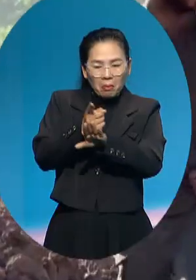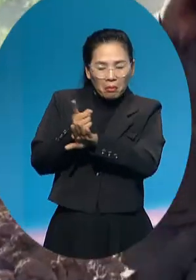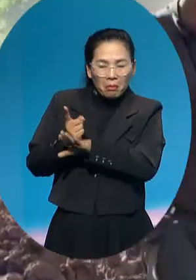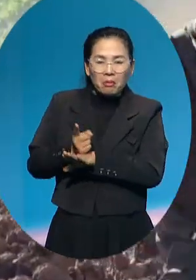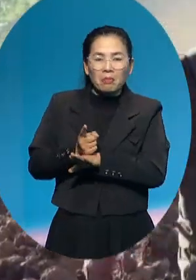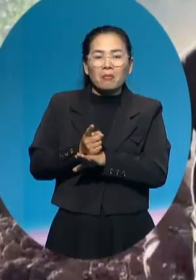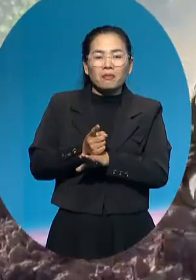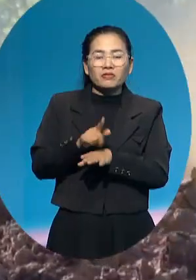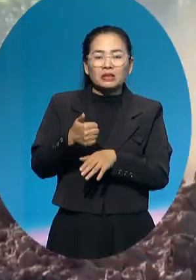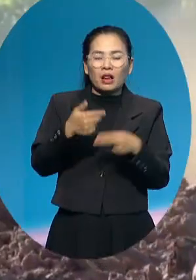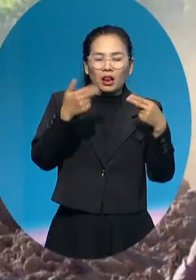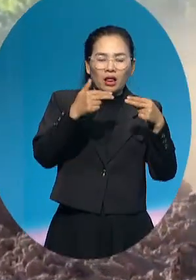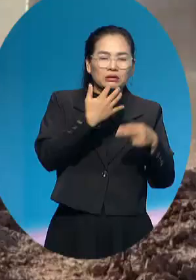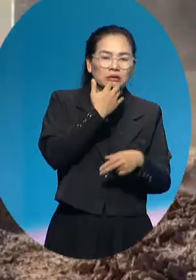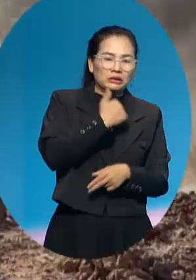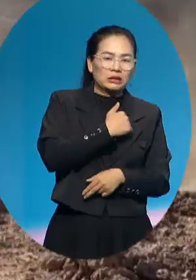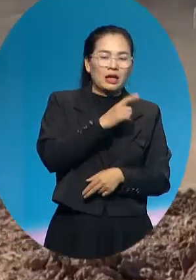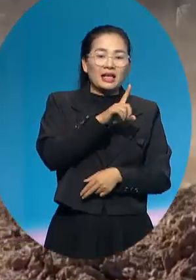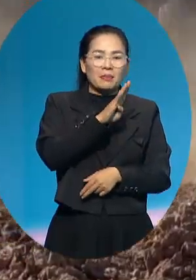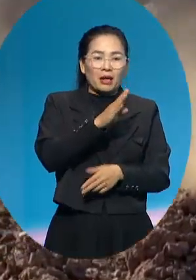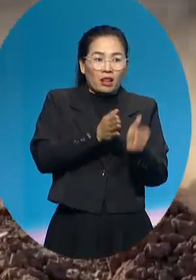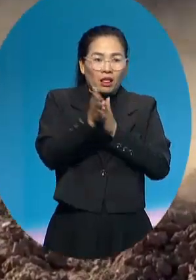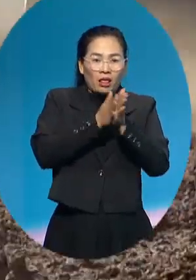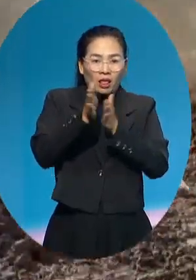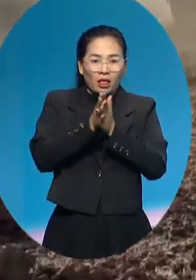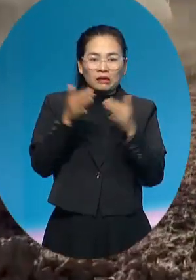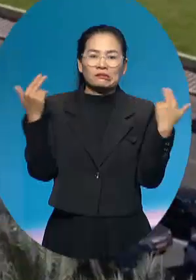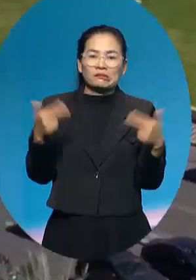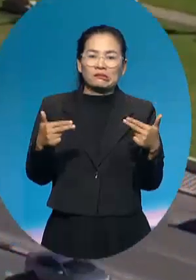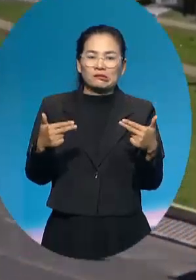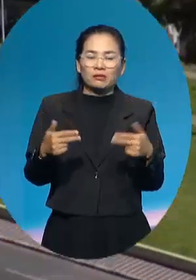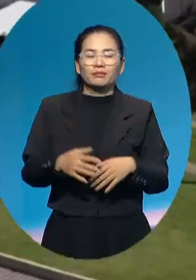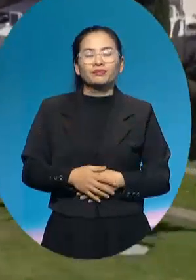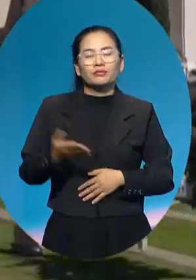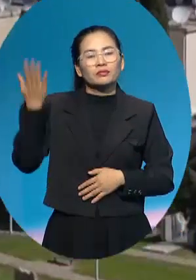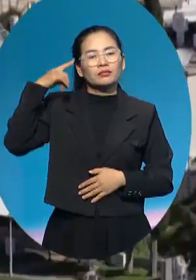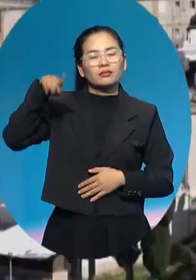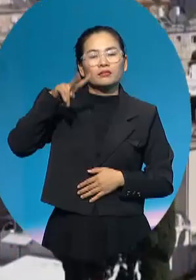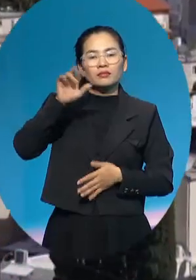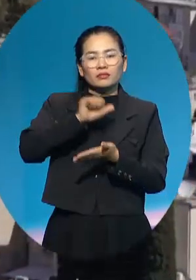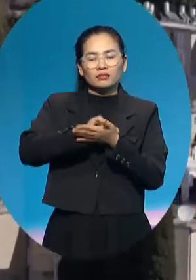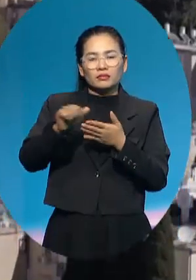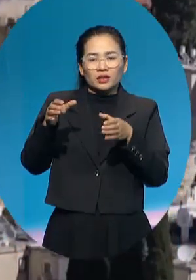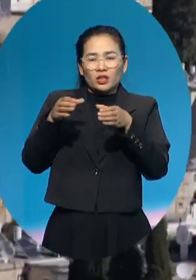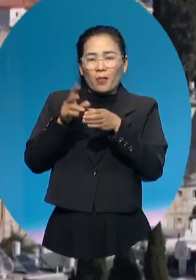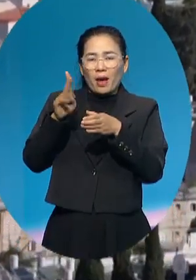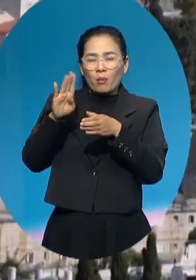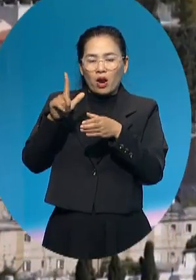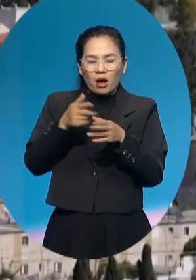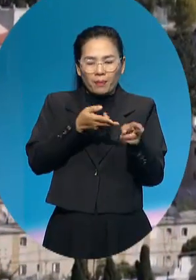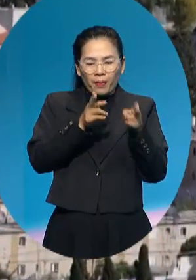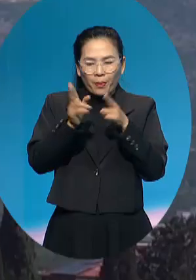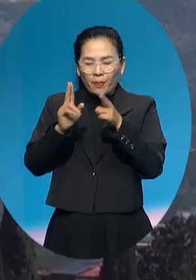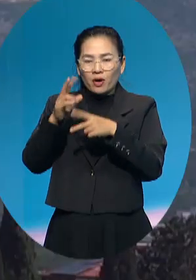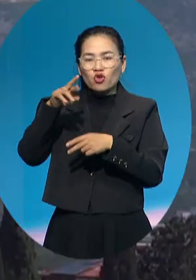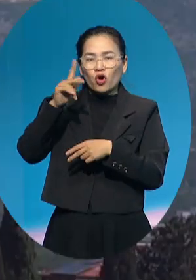gia tăng sau khi xung đột biên giới Israel li bă leo than trong thời gian gần đây hôm 26 tháng hai nhóm hezbollah đã bắn hơn 60 rốc